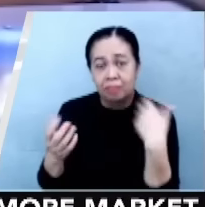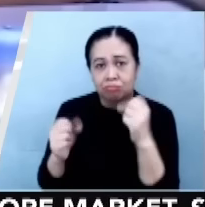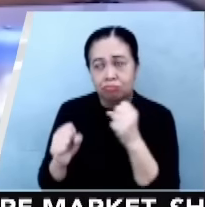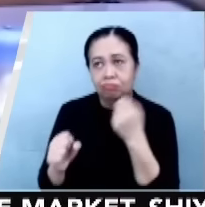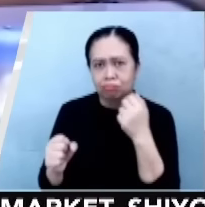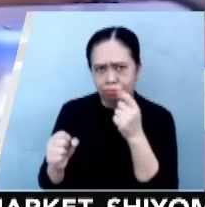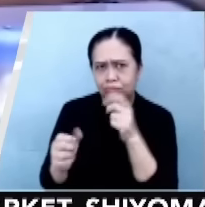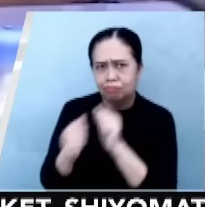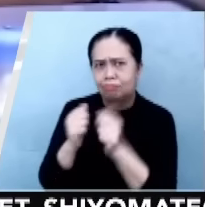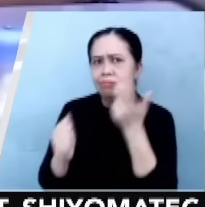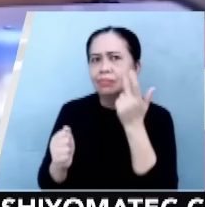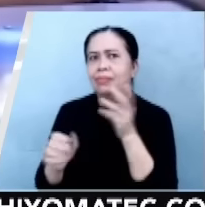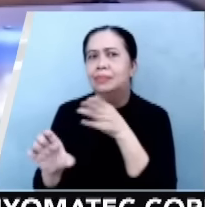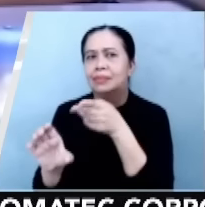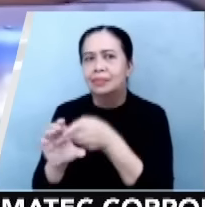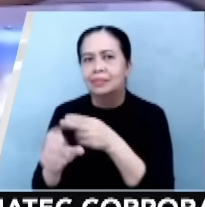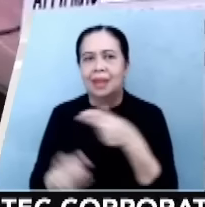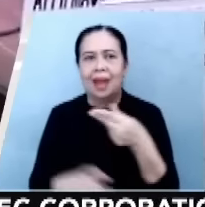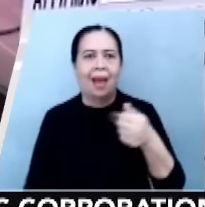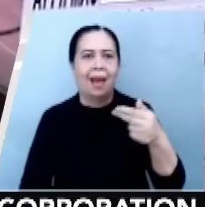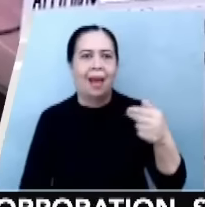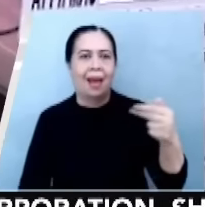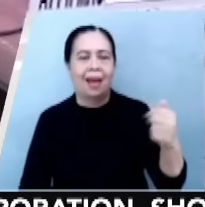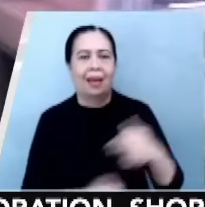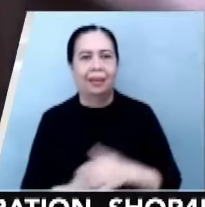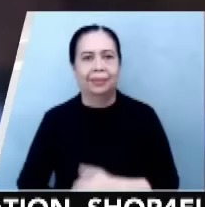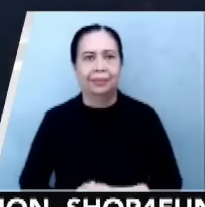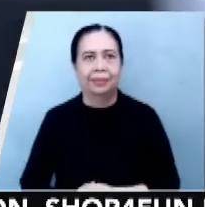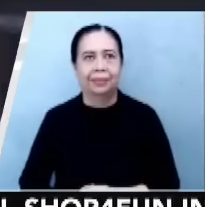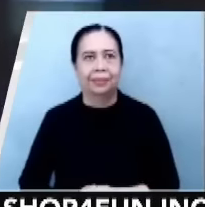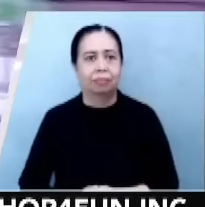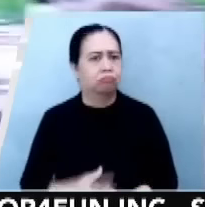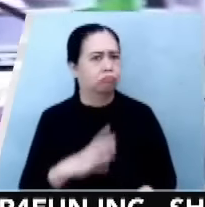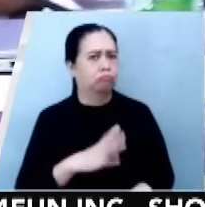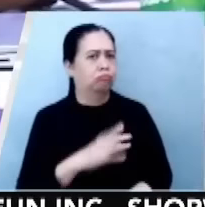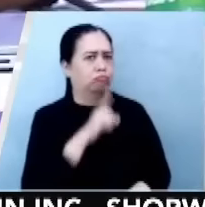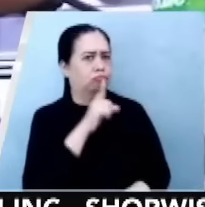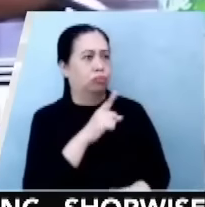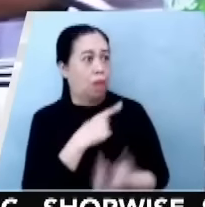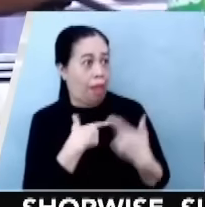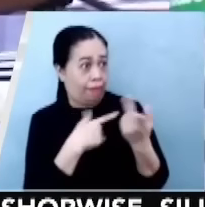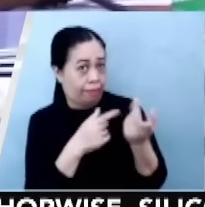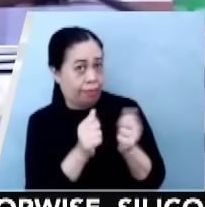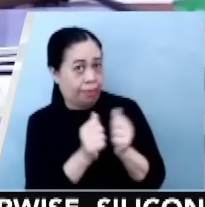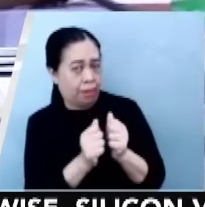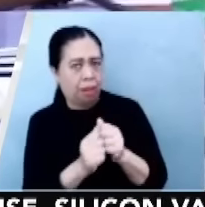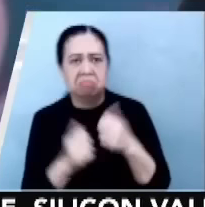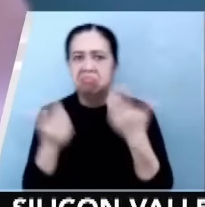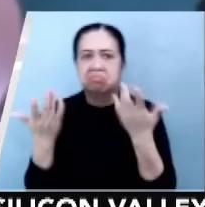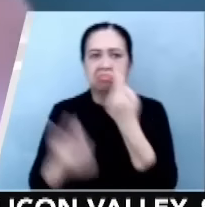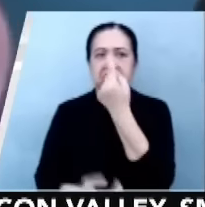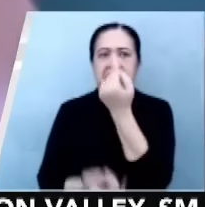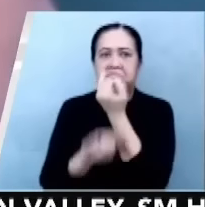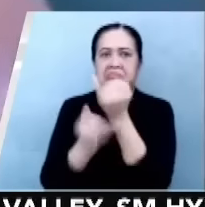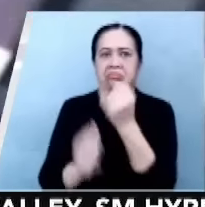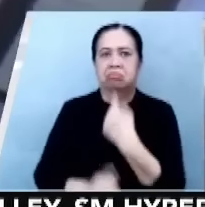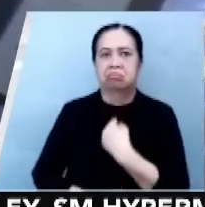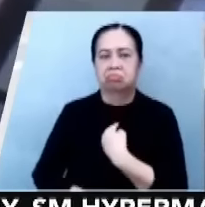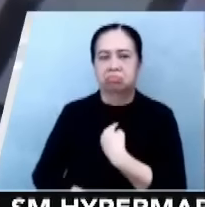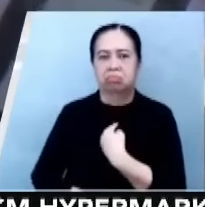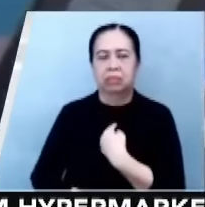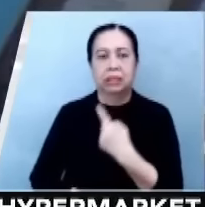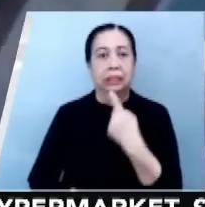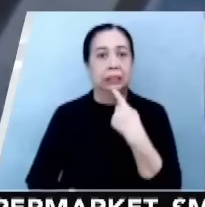saglit. Ha, ha, ha, ha. Sure, may kasama ka? No po, ako lang. Sabi pa ni